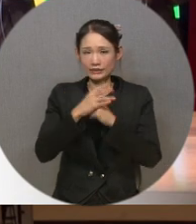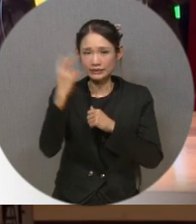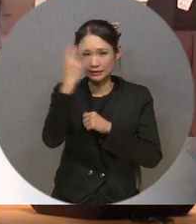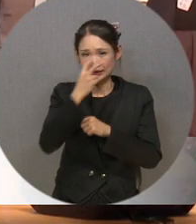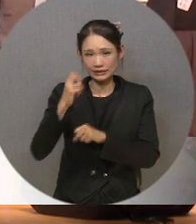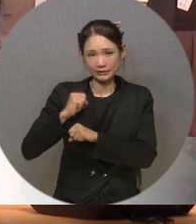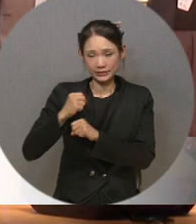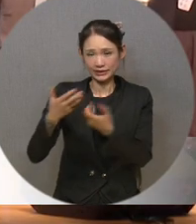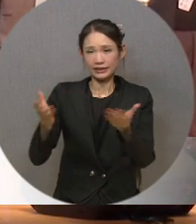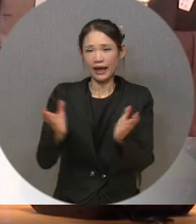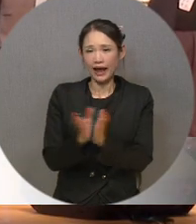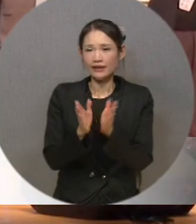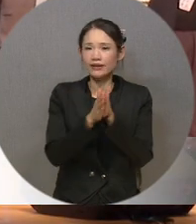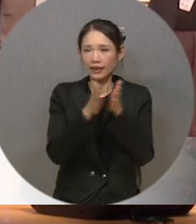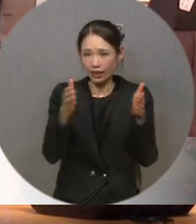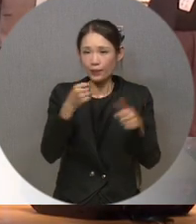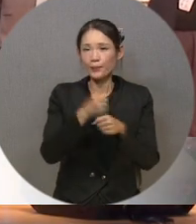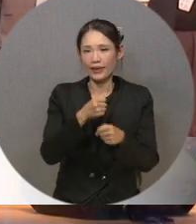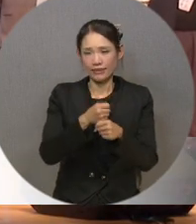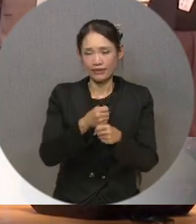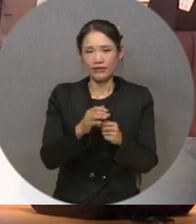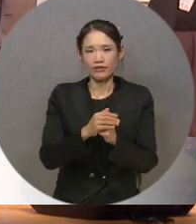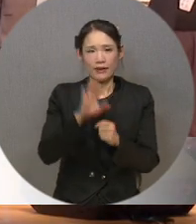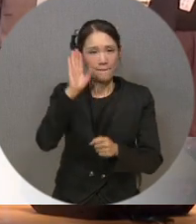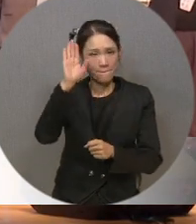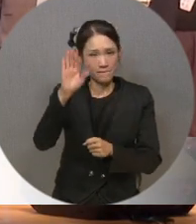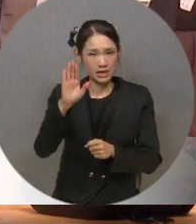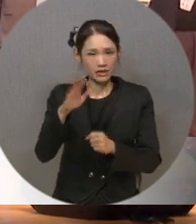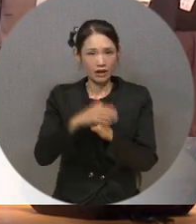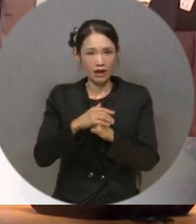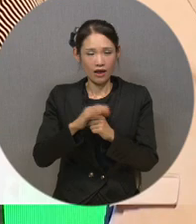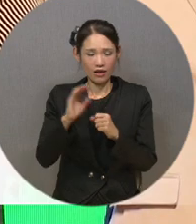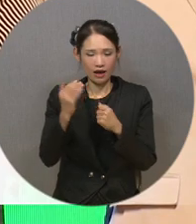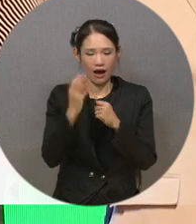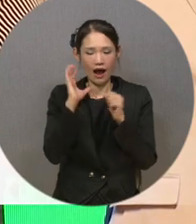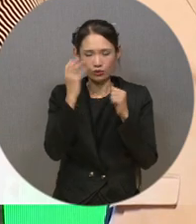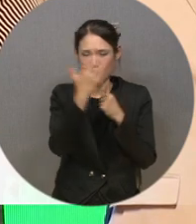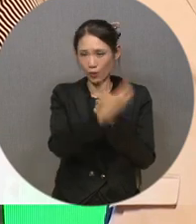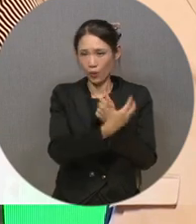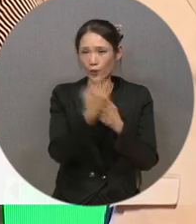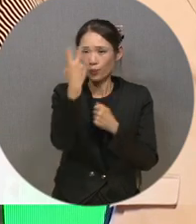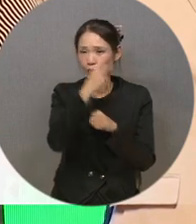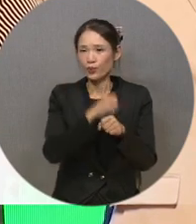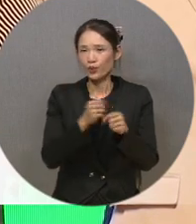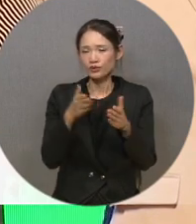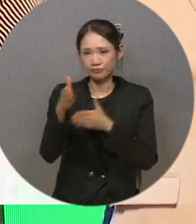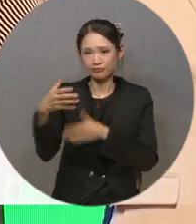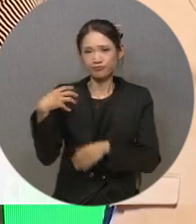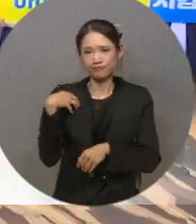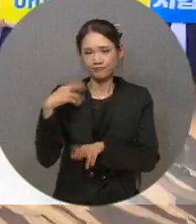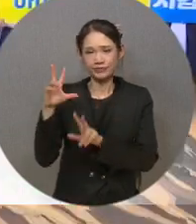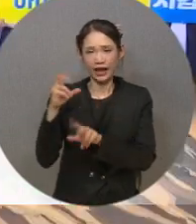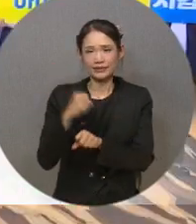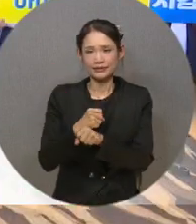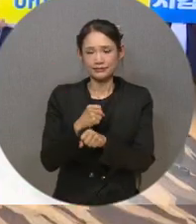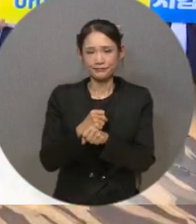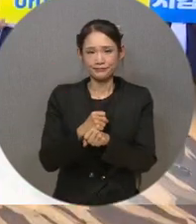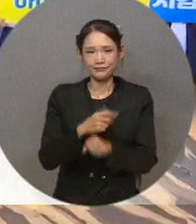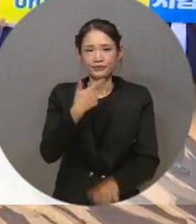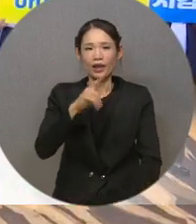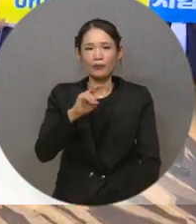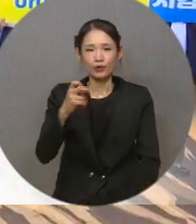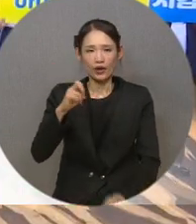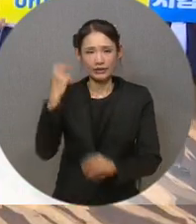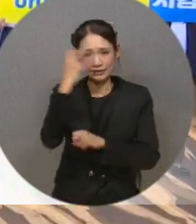개최하고 지역사회가 미래 자산인 아동보호에 주도적으로 나설 것을 다짐했습니다. 남도아이